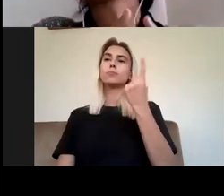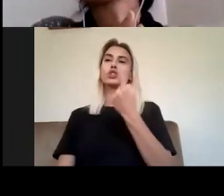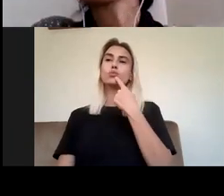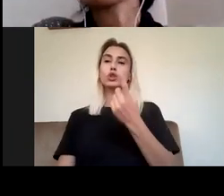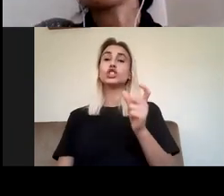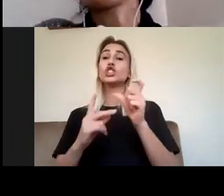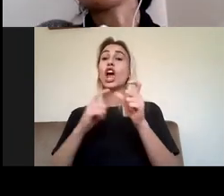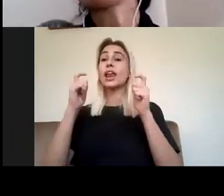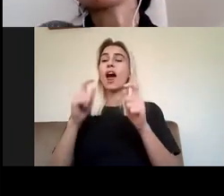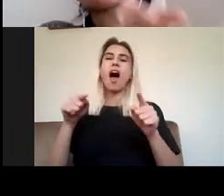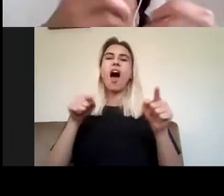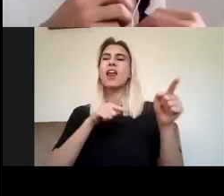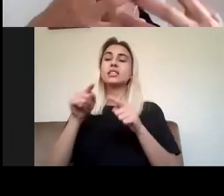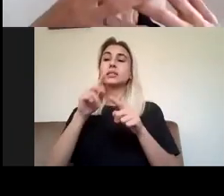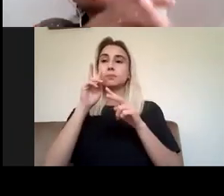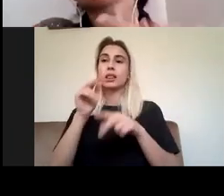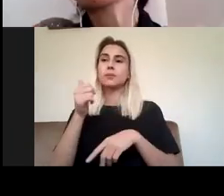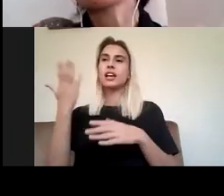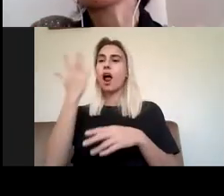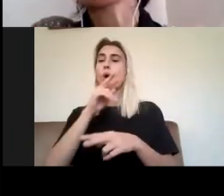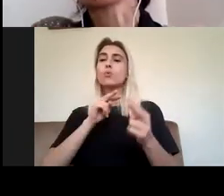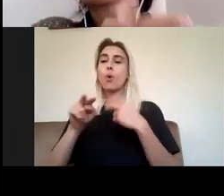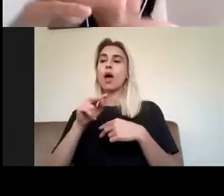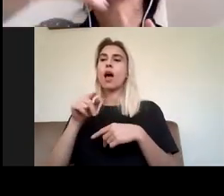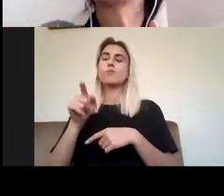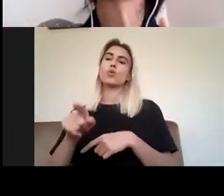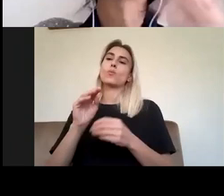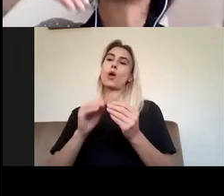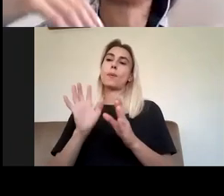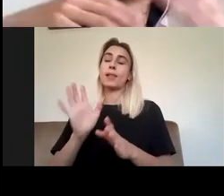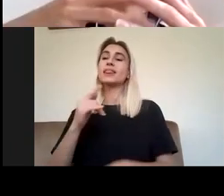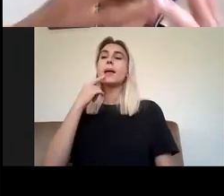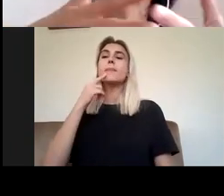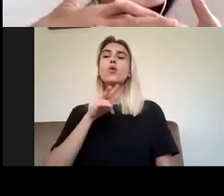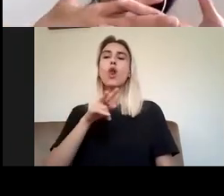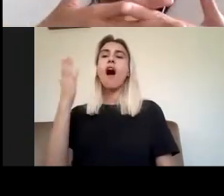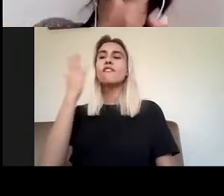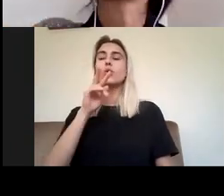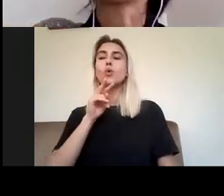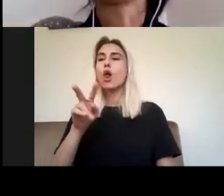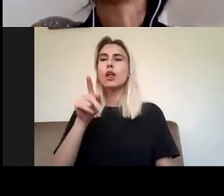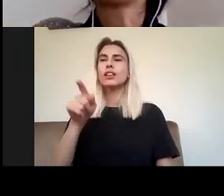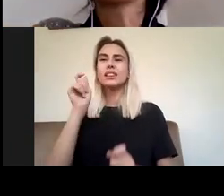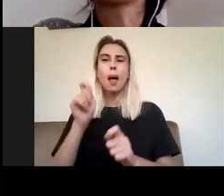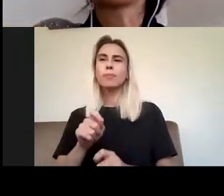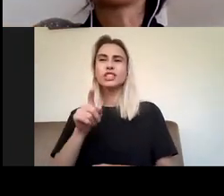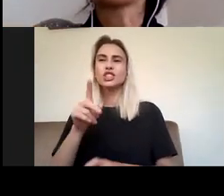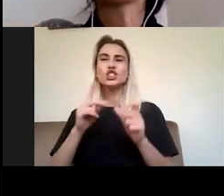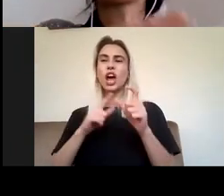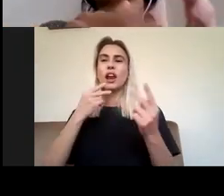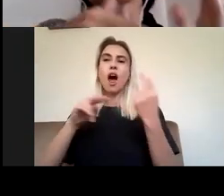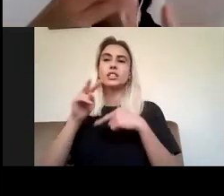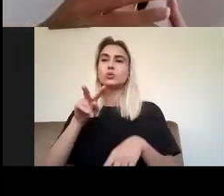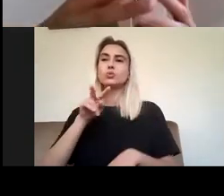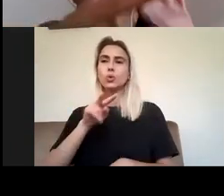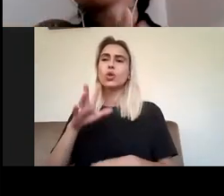arasına baktığınızda zaten en büyük karayolunda en büyük kangren bu. Ama demiryolu ve havayoluyla yaptığınız şehirler arası yolculuklarda mesela